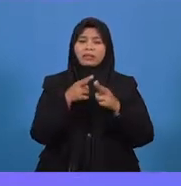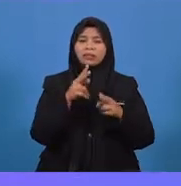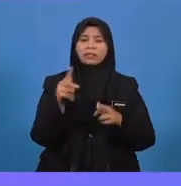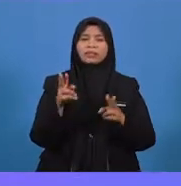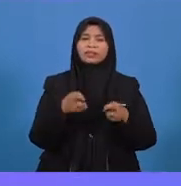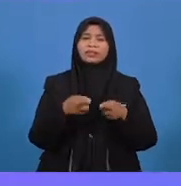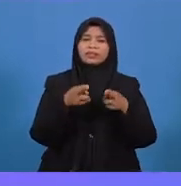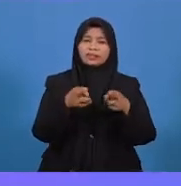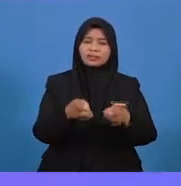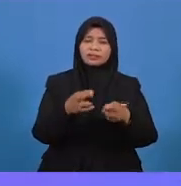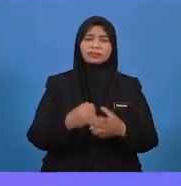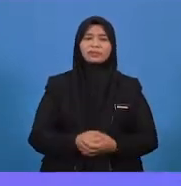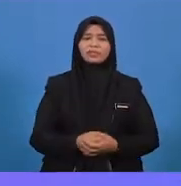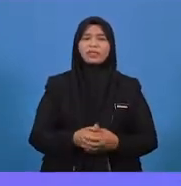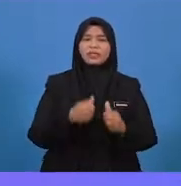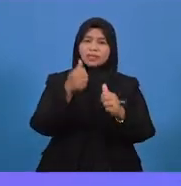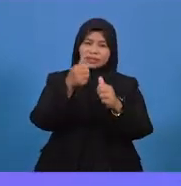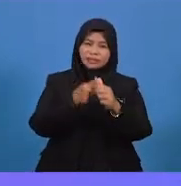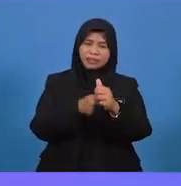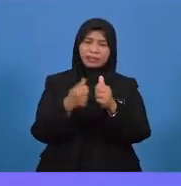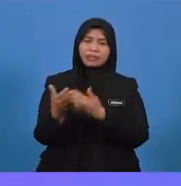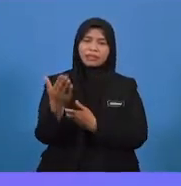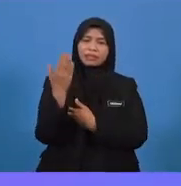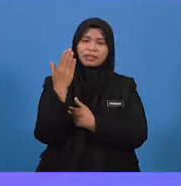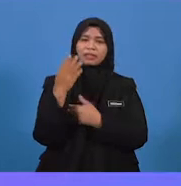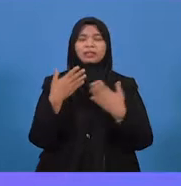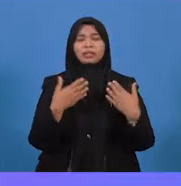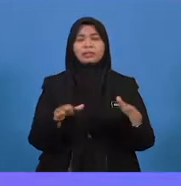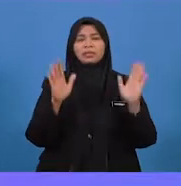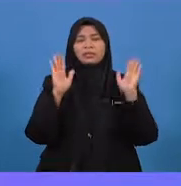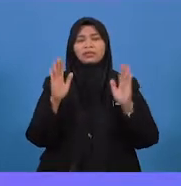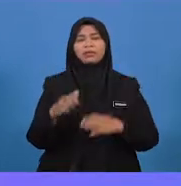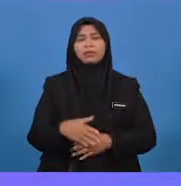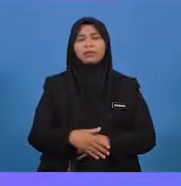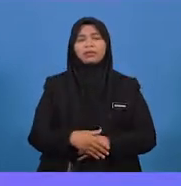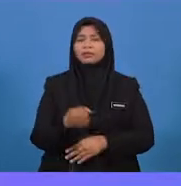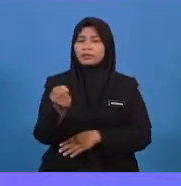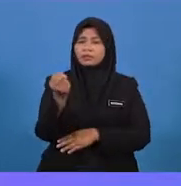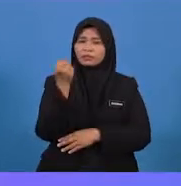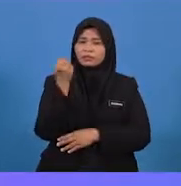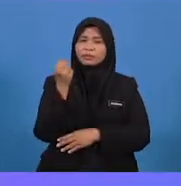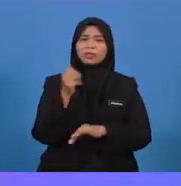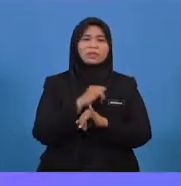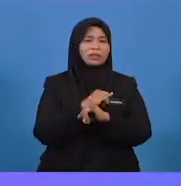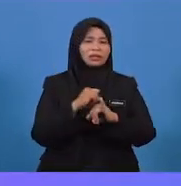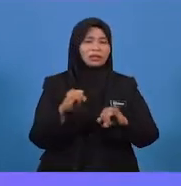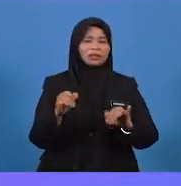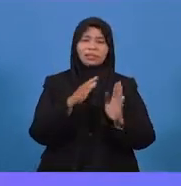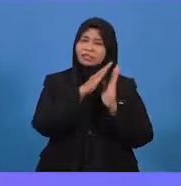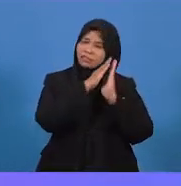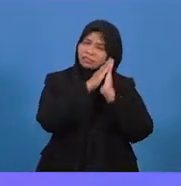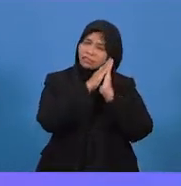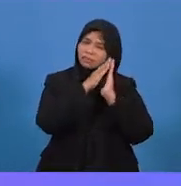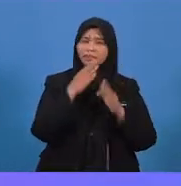Menguruskan rezeki. Setiap pagi selepas solat subuh, jangan tidur ya murid-murid. Nanti